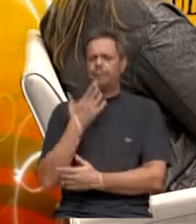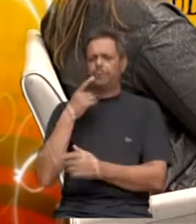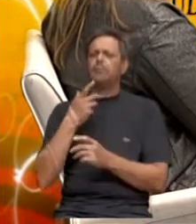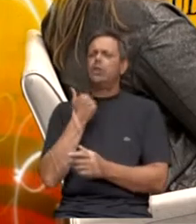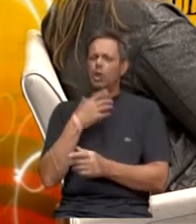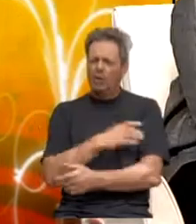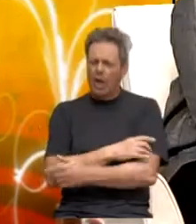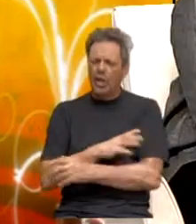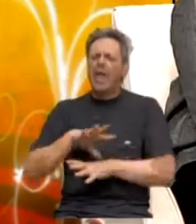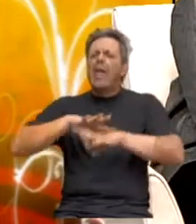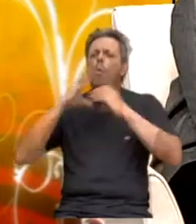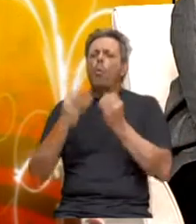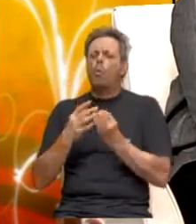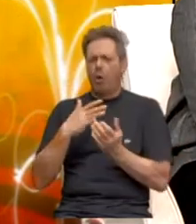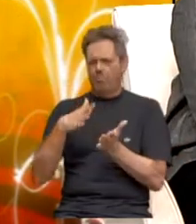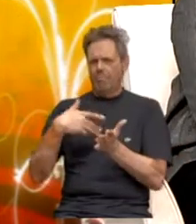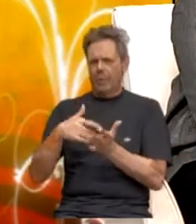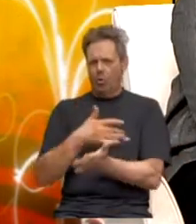i ukupnog kolesterola.